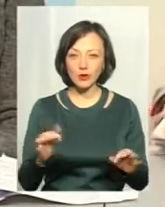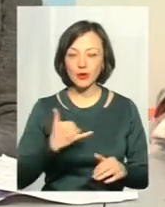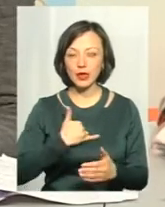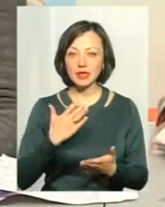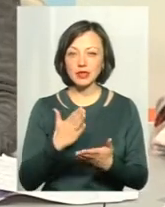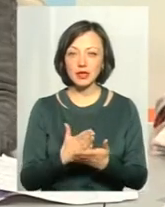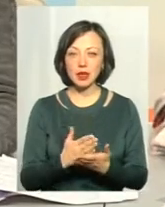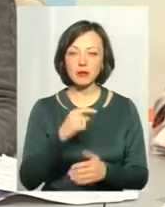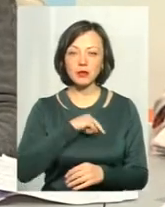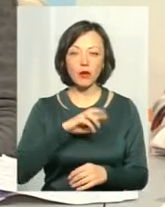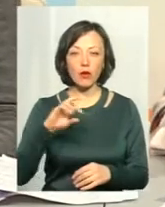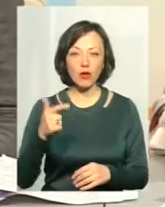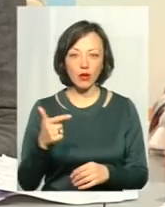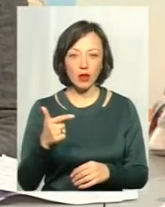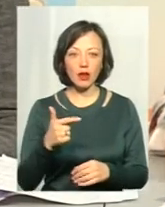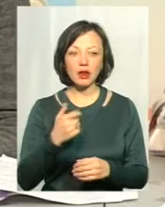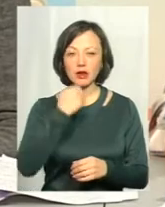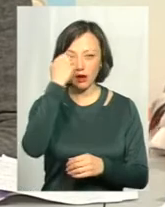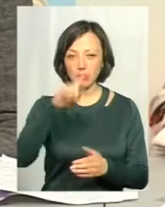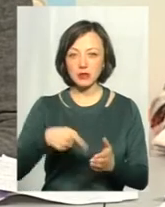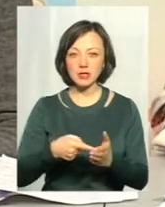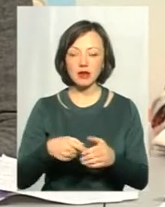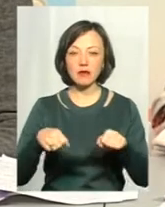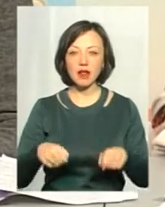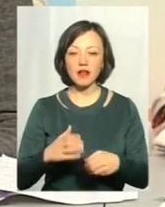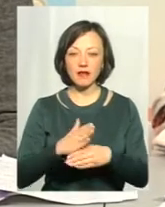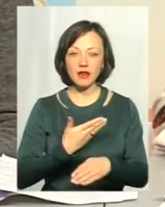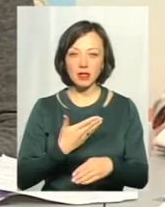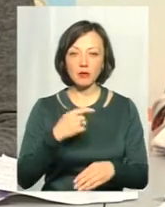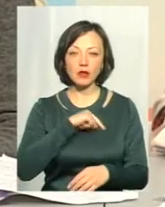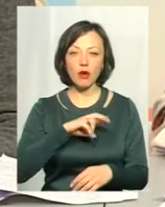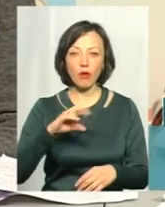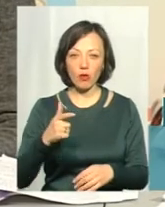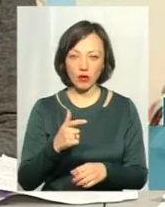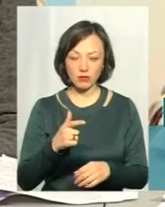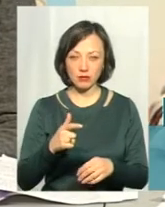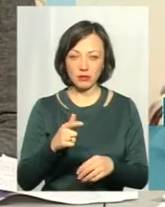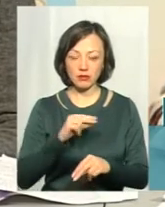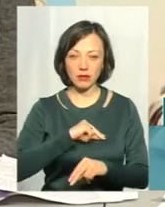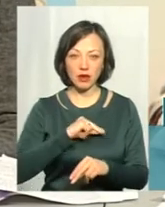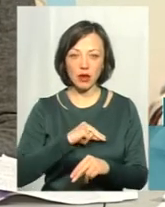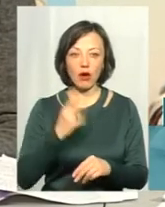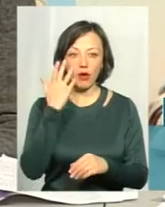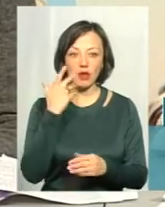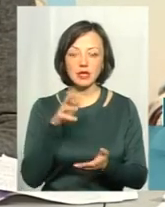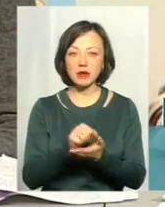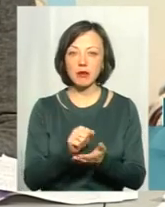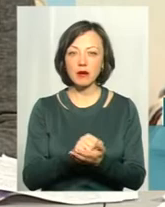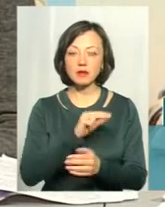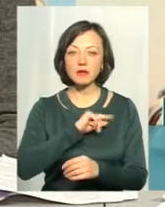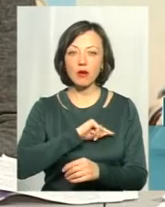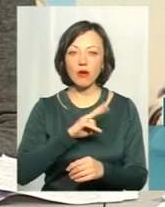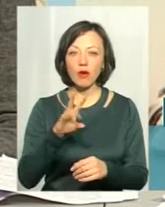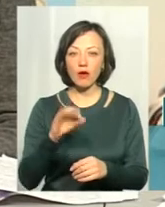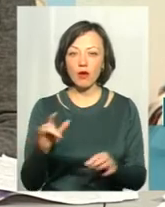зараз психолог, дякуючи міській владі, нам виділили в цьому році психолога. Коли займається психолог,